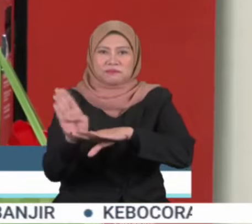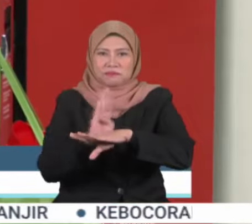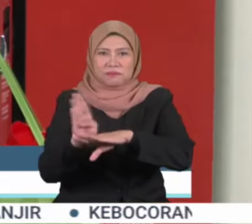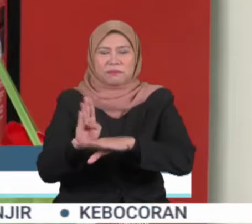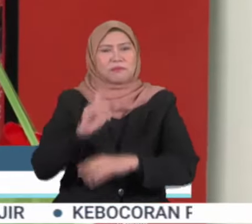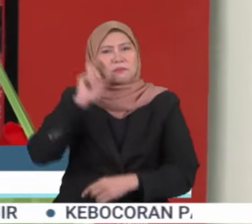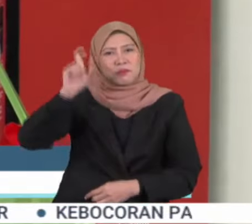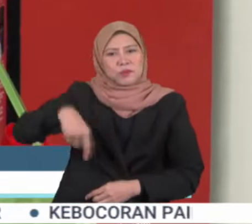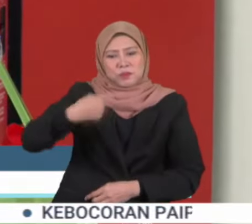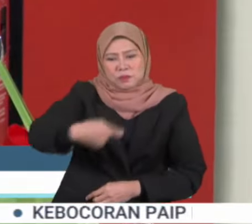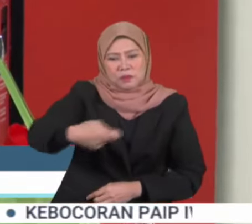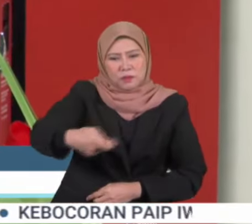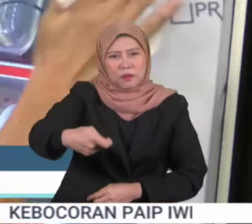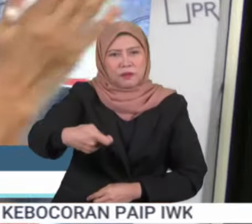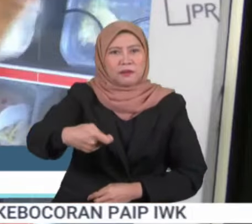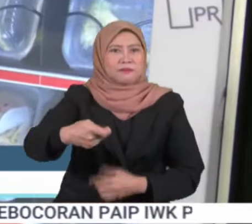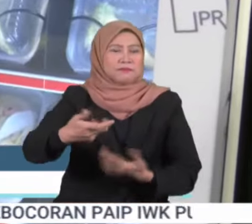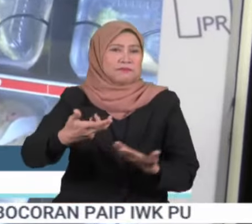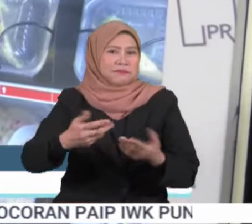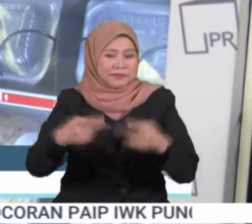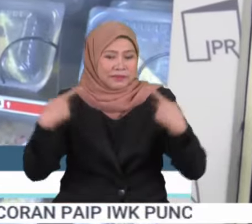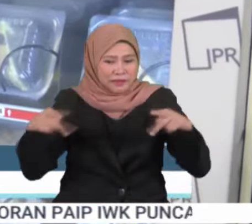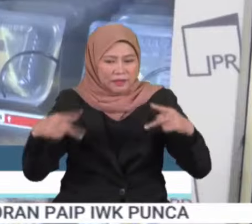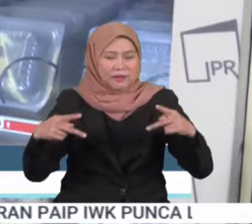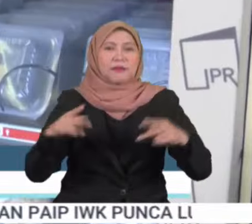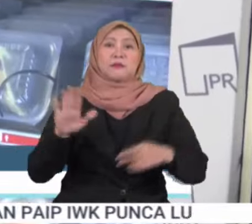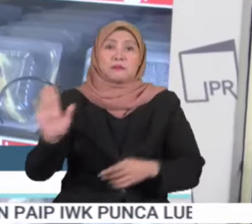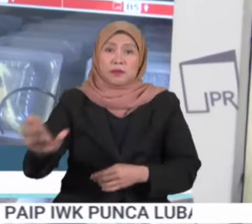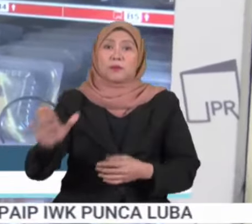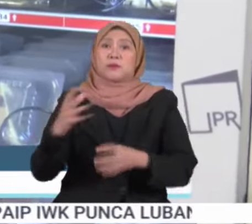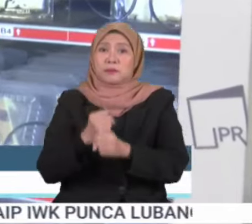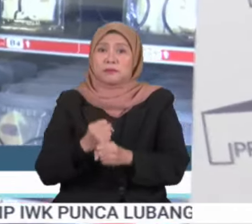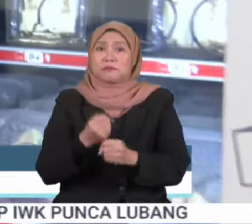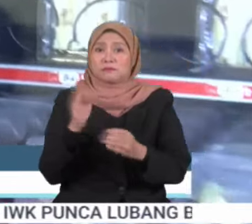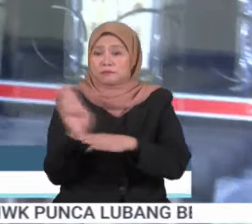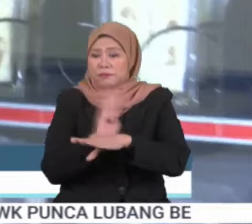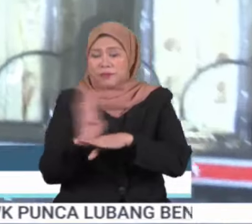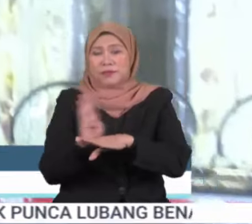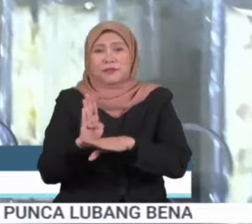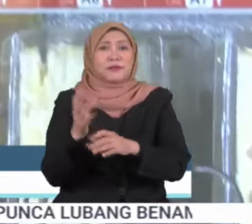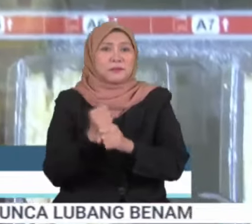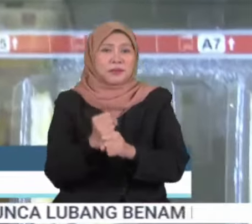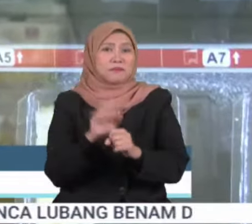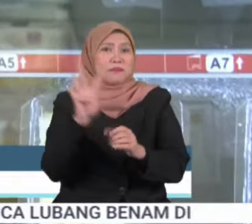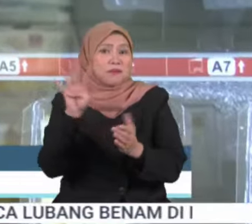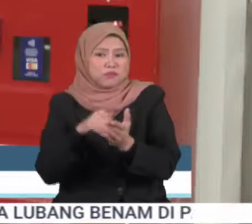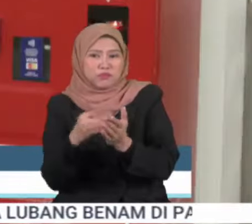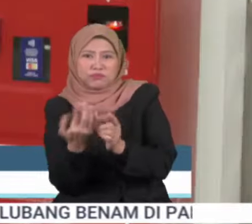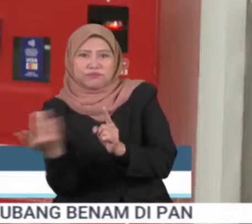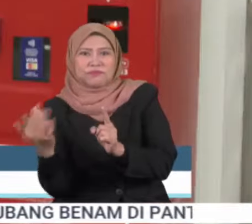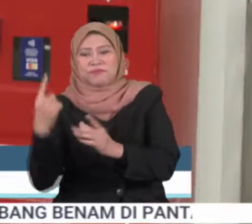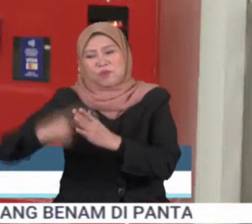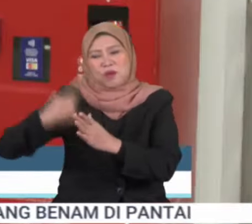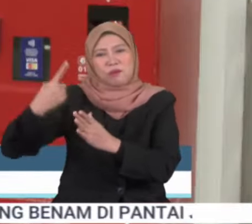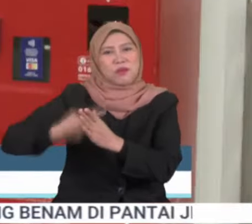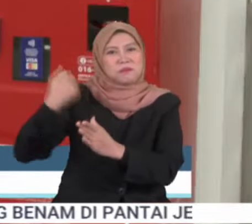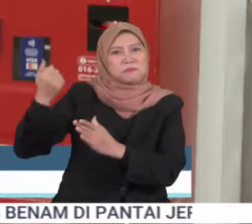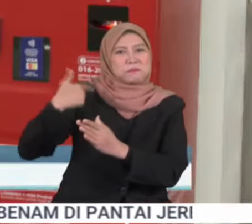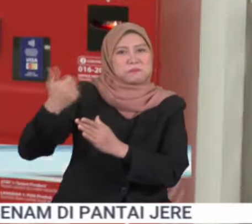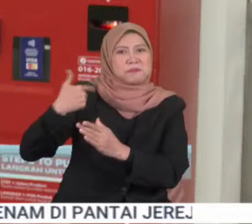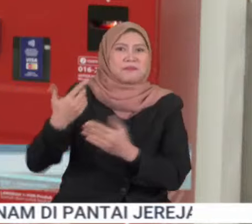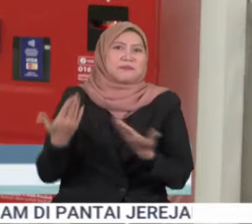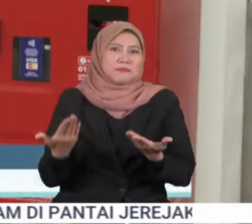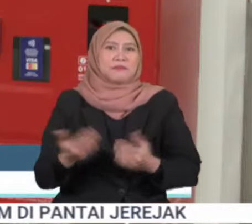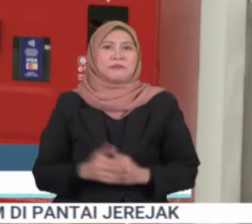menampung sewa tapak jualan, dia berjaya menjana pendapatan 4 angka setiap bulan. Dulu ni saya berniaga di